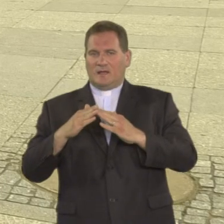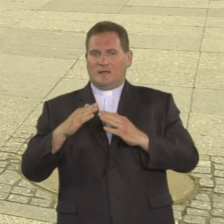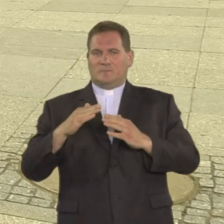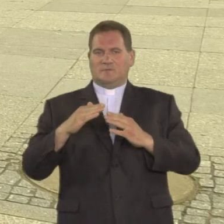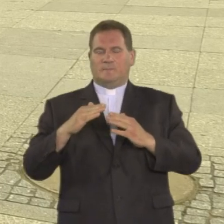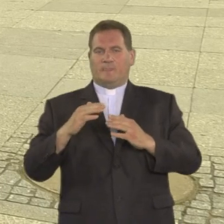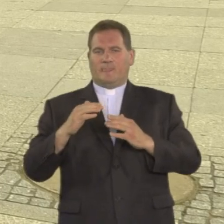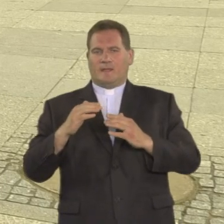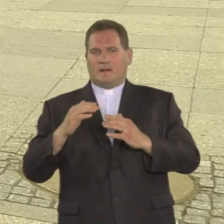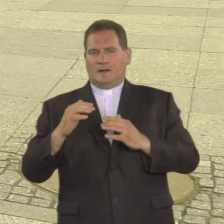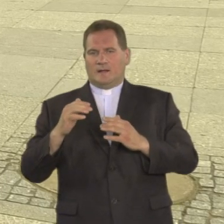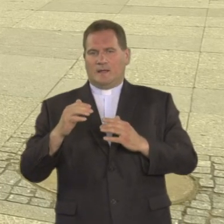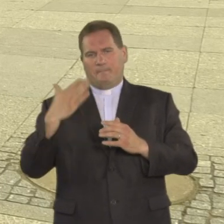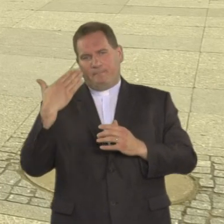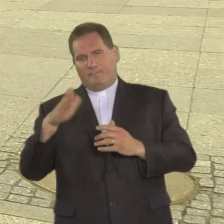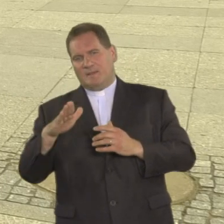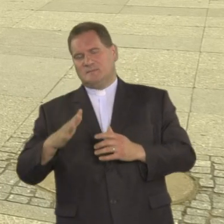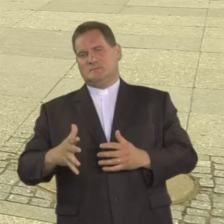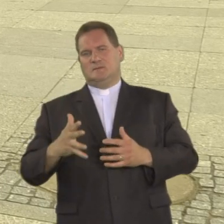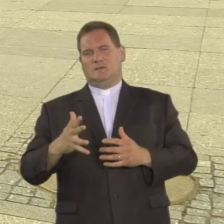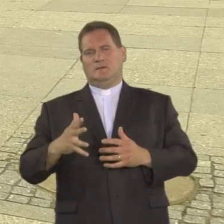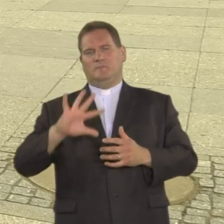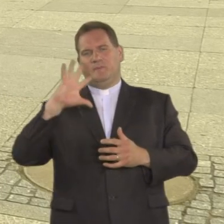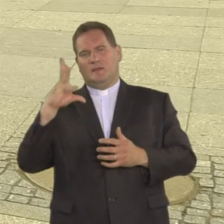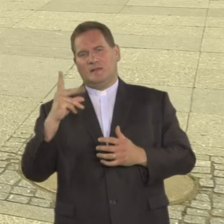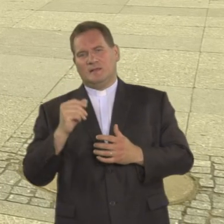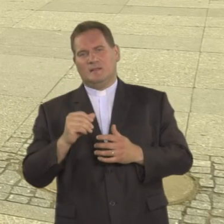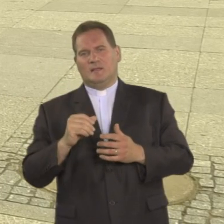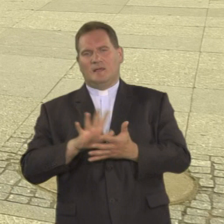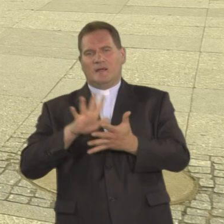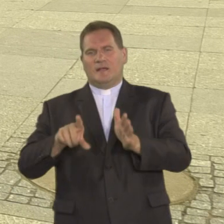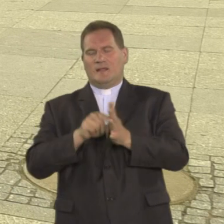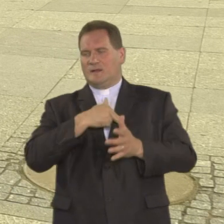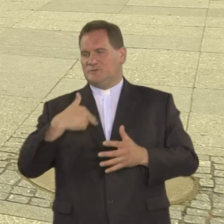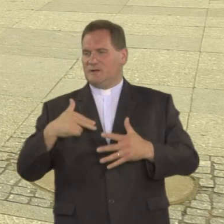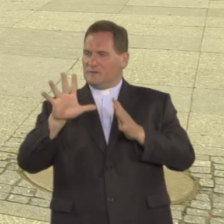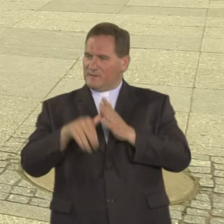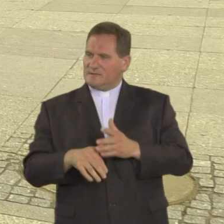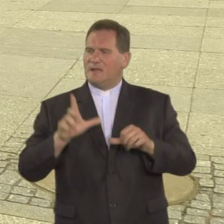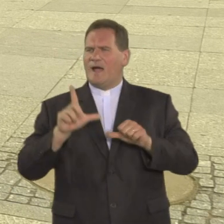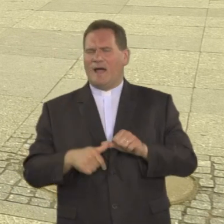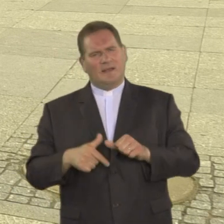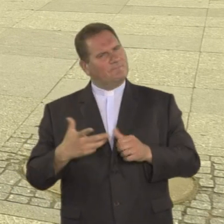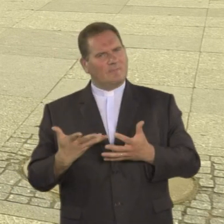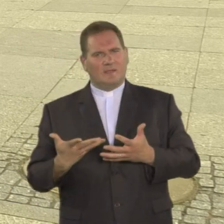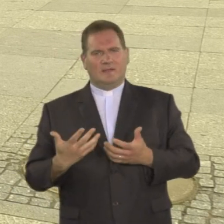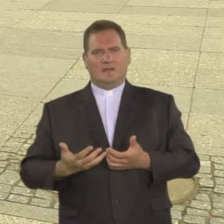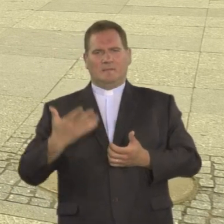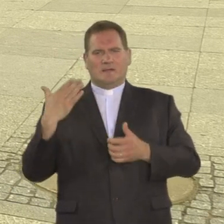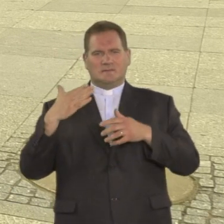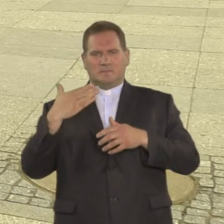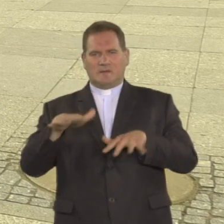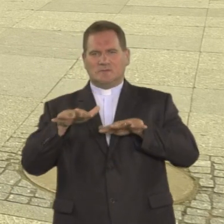bardzo, bardzo piękny i charakterystyczny dla naszego miasta, chociaż nieszczęśliwy finansowo, bo to się wiązało z tą słynną